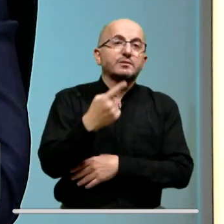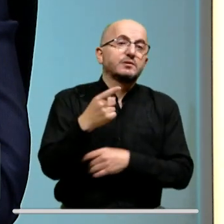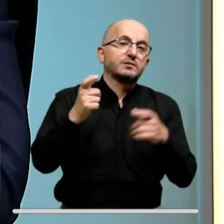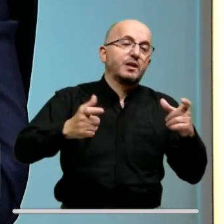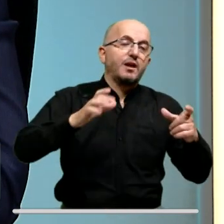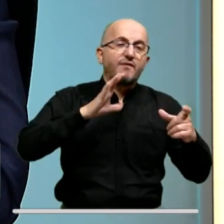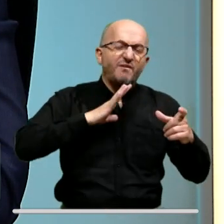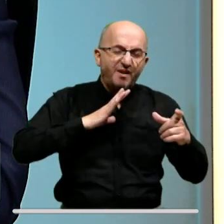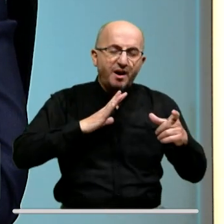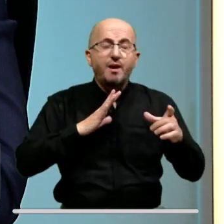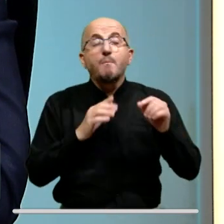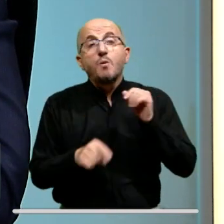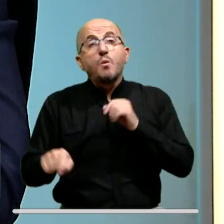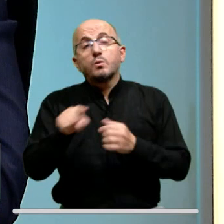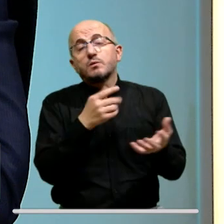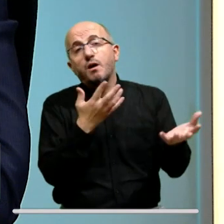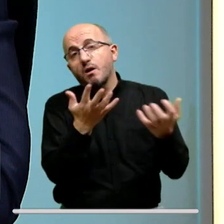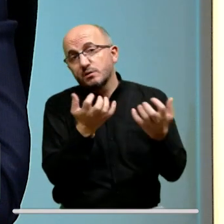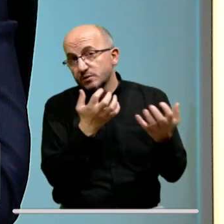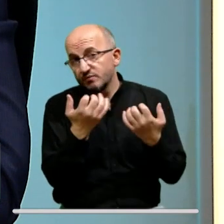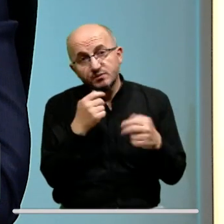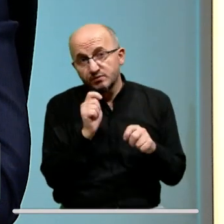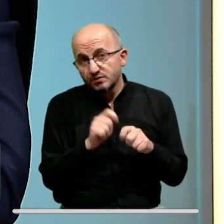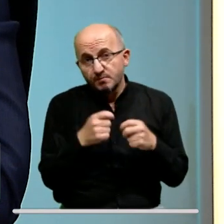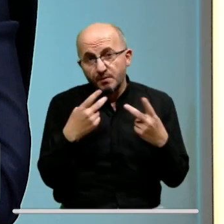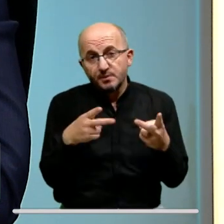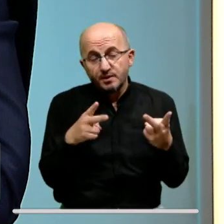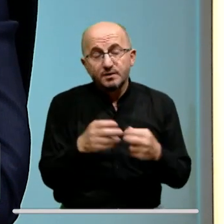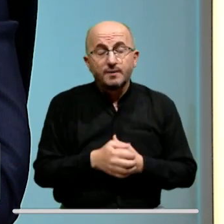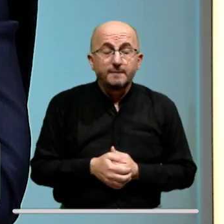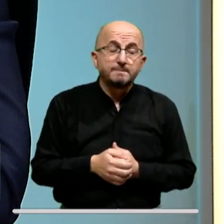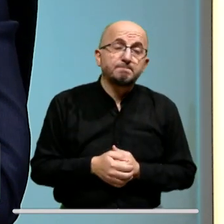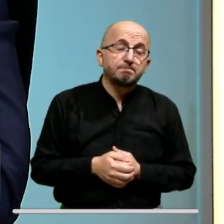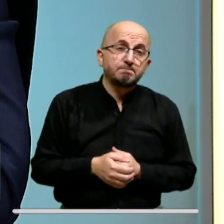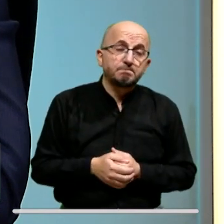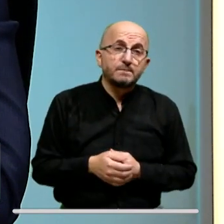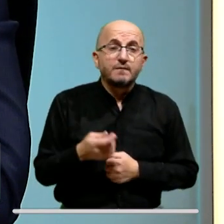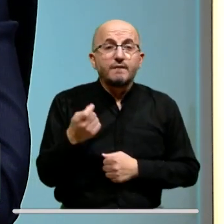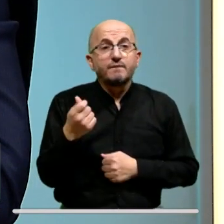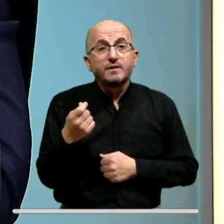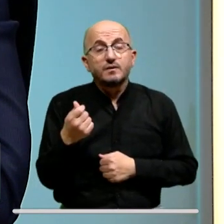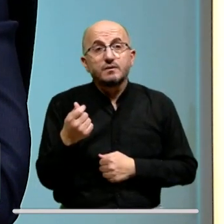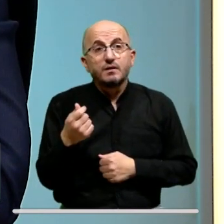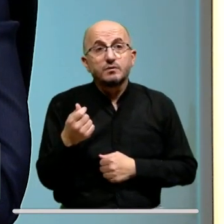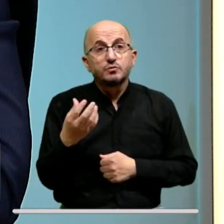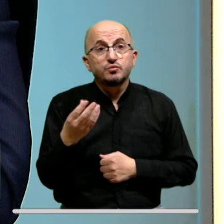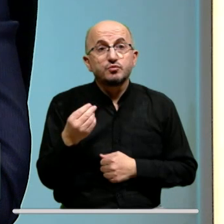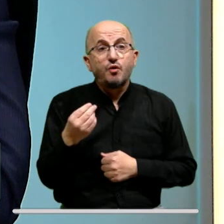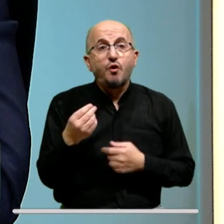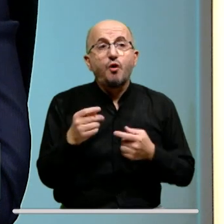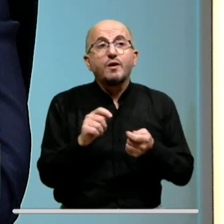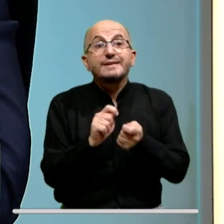var. Buralardan alışveriş yapabilirler. Yani neticede hani fiyatlar da çok o kadar fazla